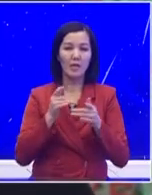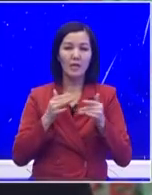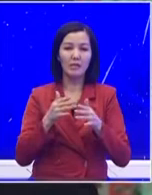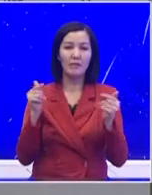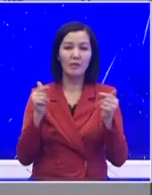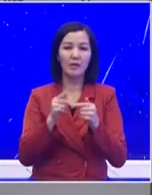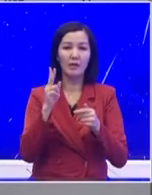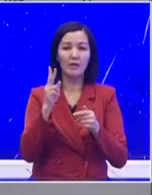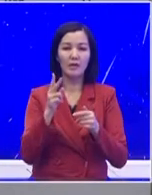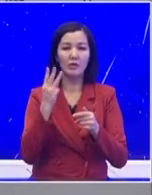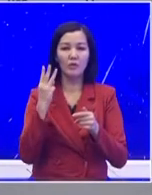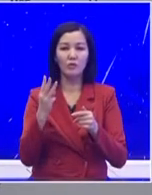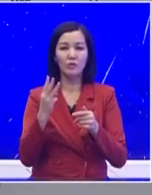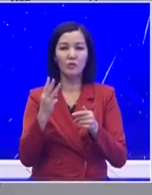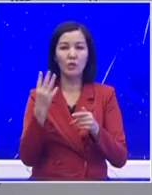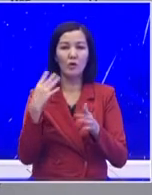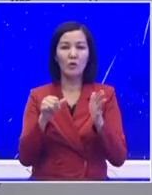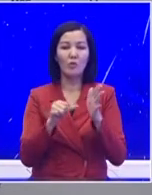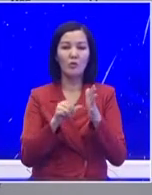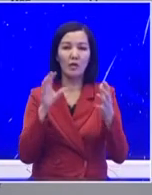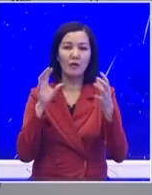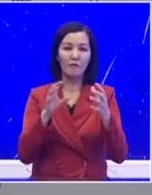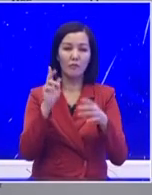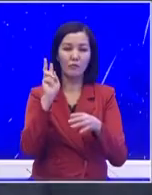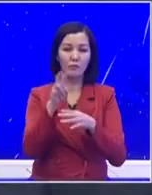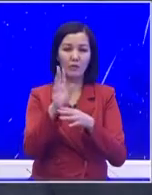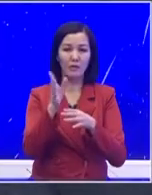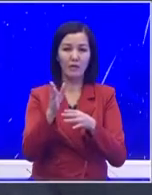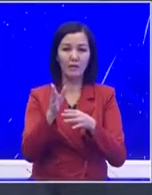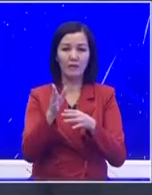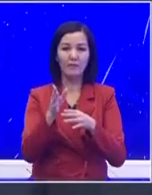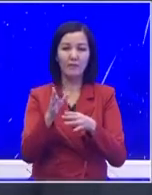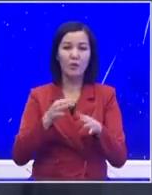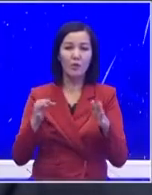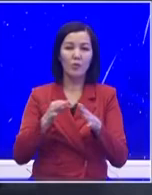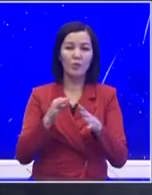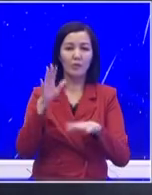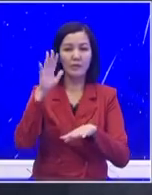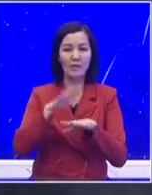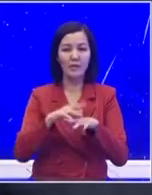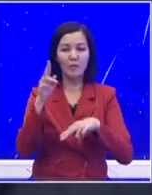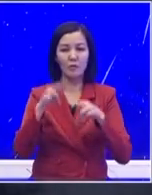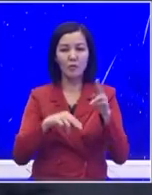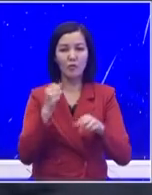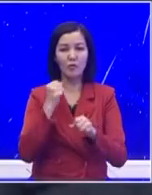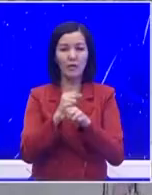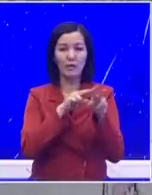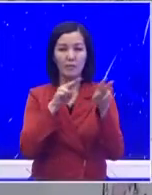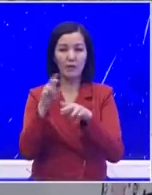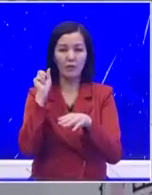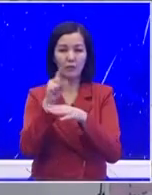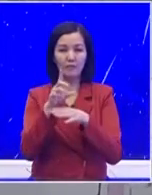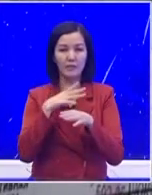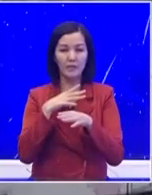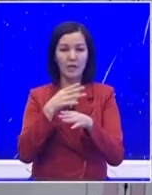сай 2 және 3 есікті 36 автобус келетінін жеткізді. Облыс басшысы өңір орталығының құрылысын қатаң бақылау ұстауды